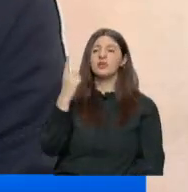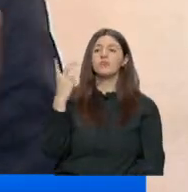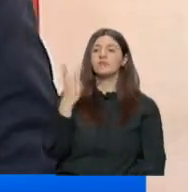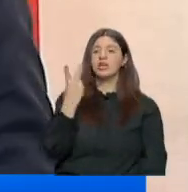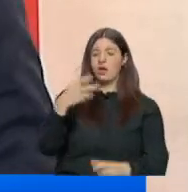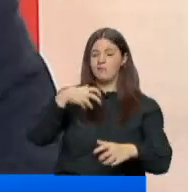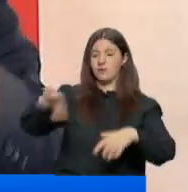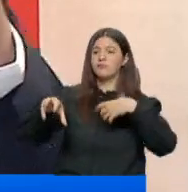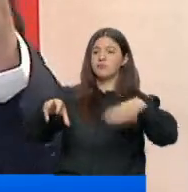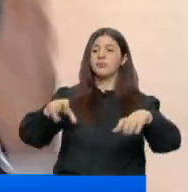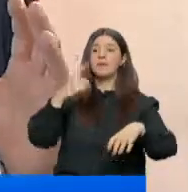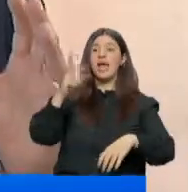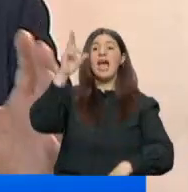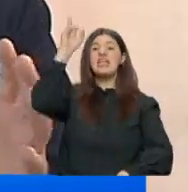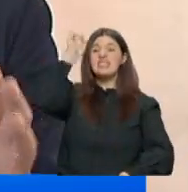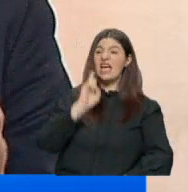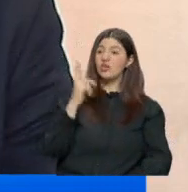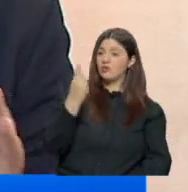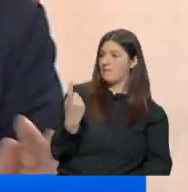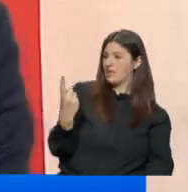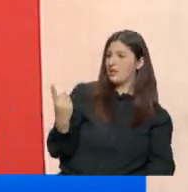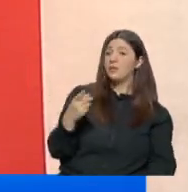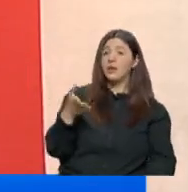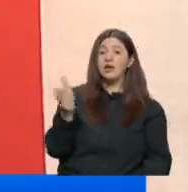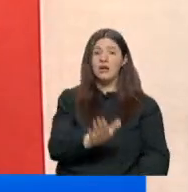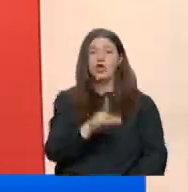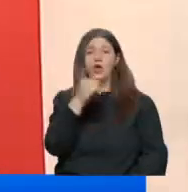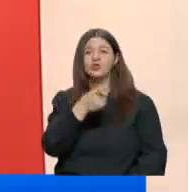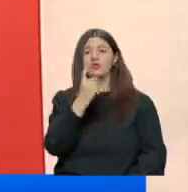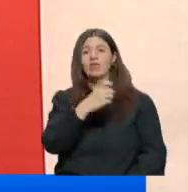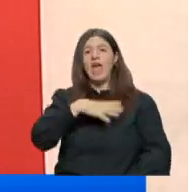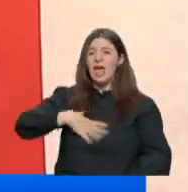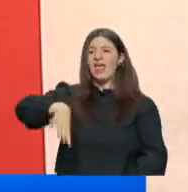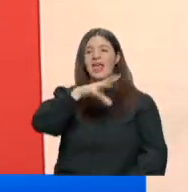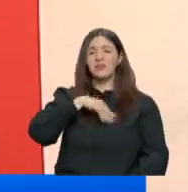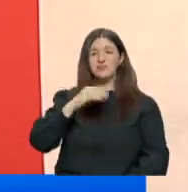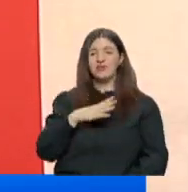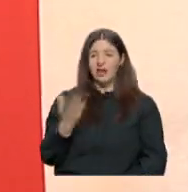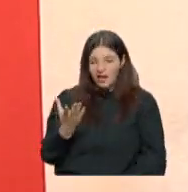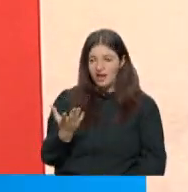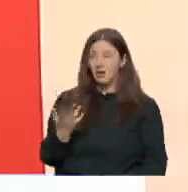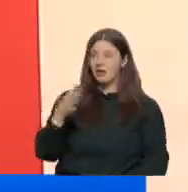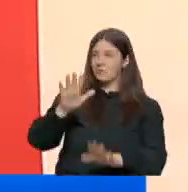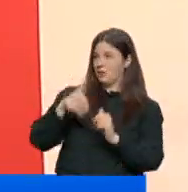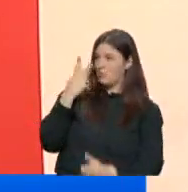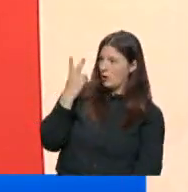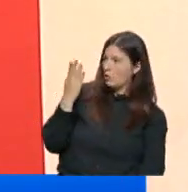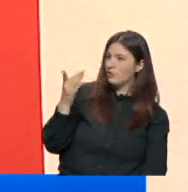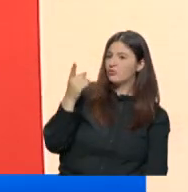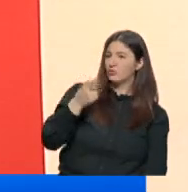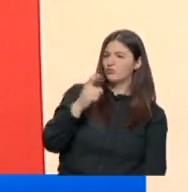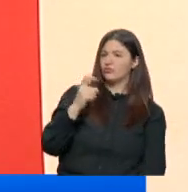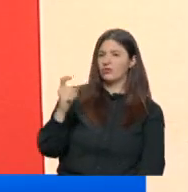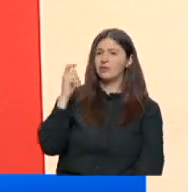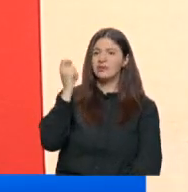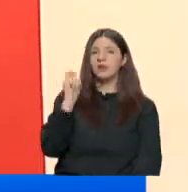tarafından ikiye bölünmüş. Bir en zengin %1 var, bir de geri kalan hepimiz %99 var. Şimdi parlamentoya bakıyorum, bu